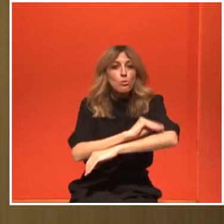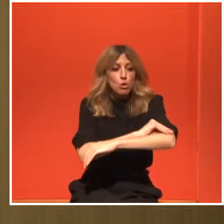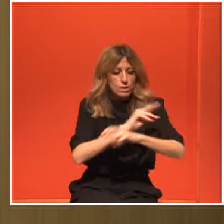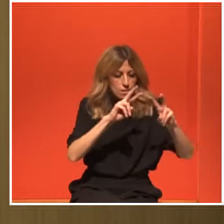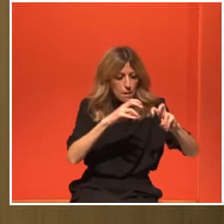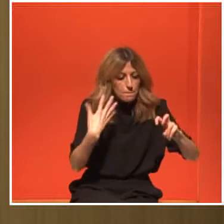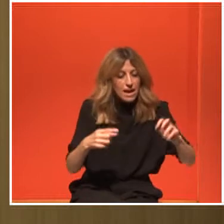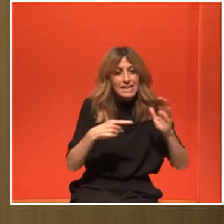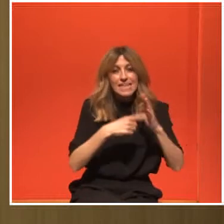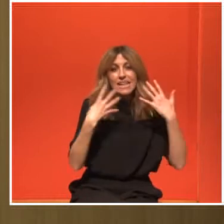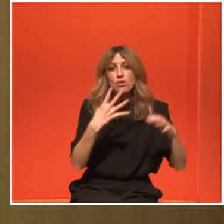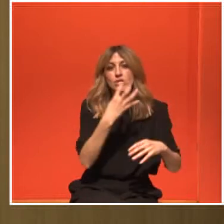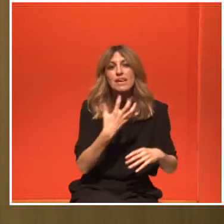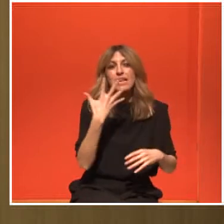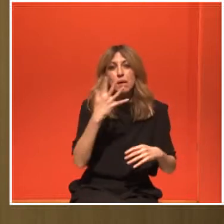Υπότιτλοι AUTHORWAVE